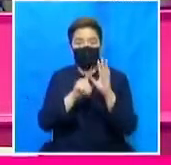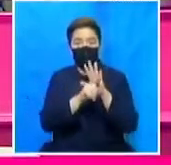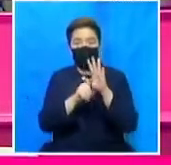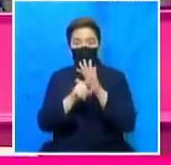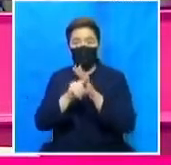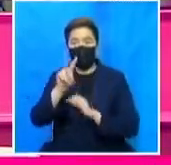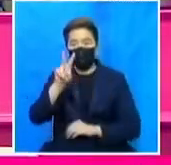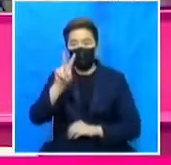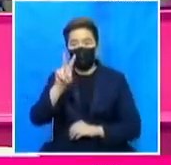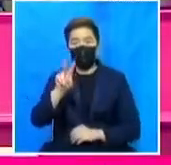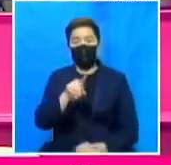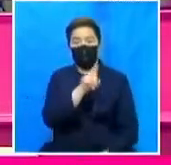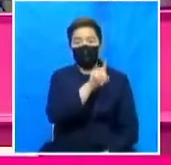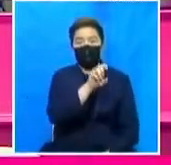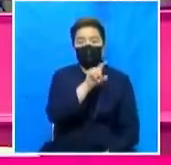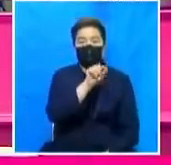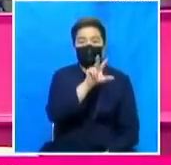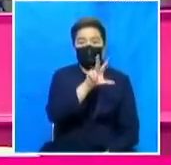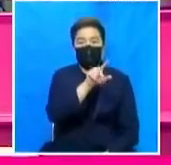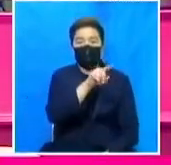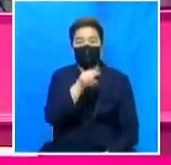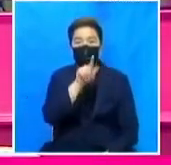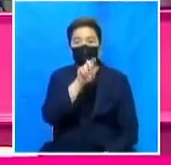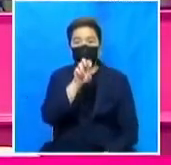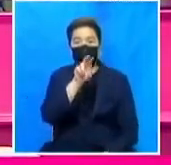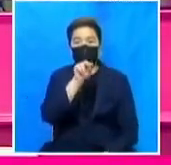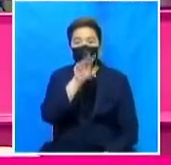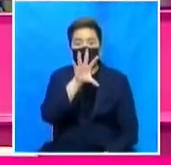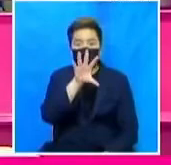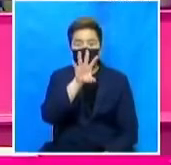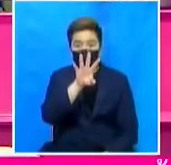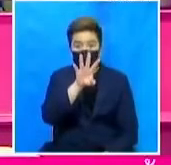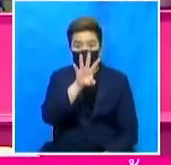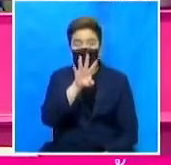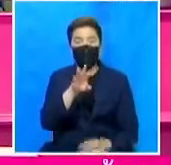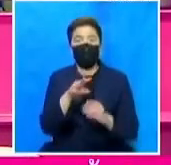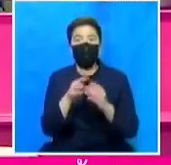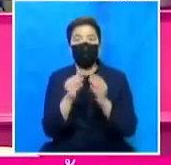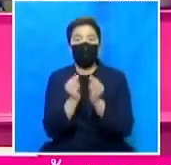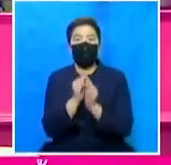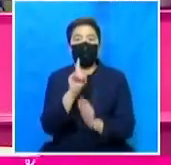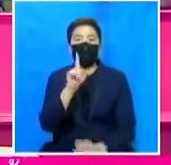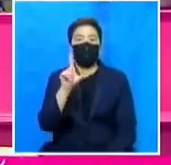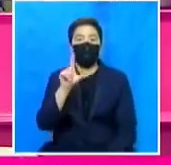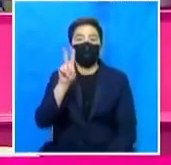ครั้งงวดที่123ถึงงวดที่134จำนวน